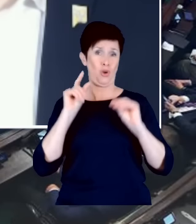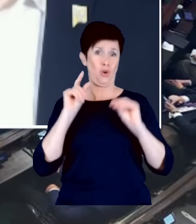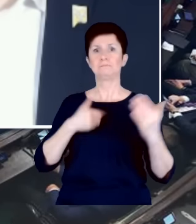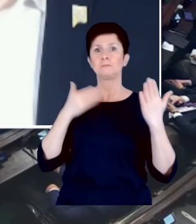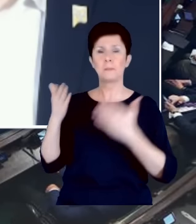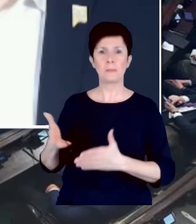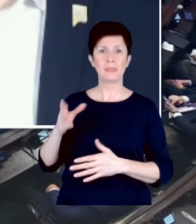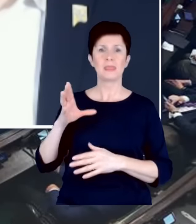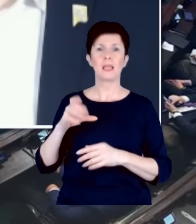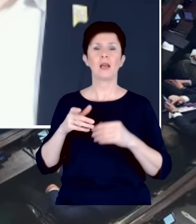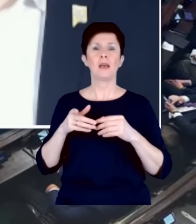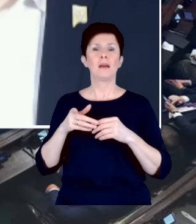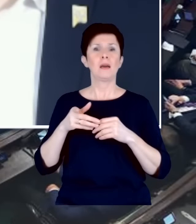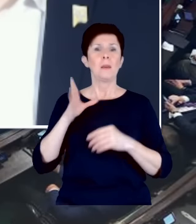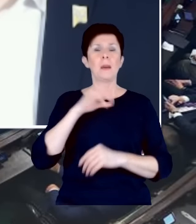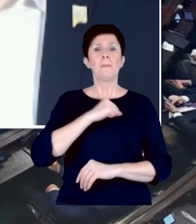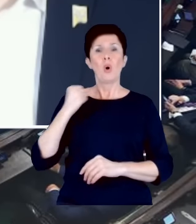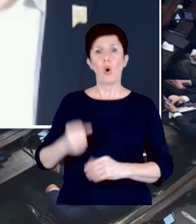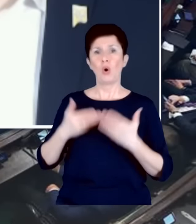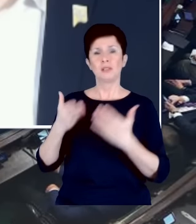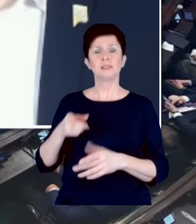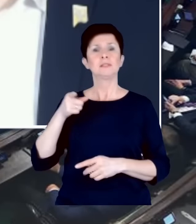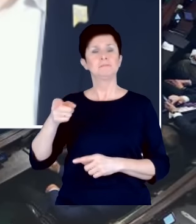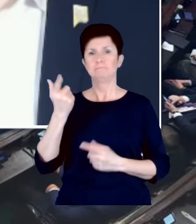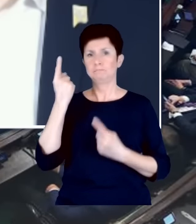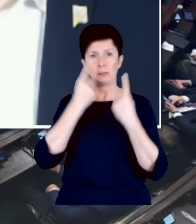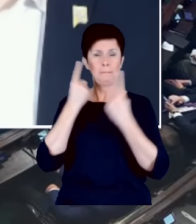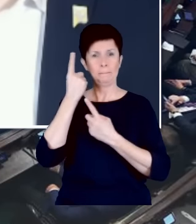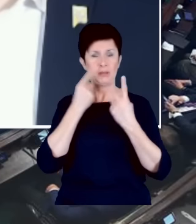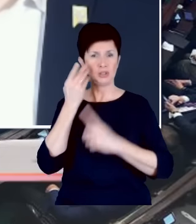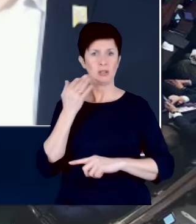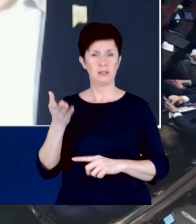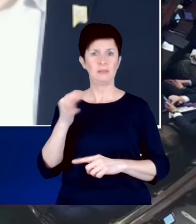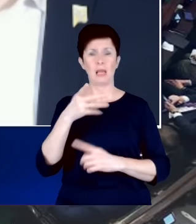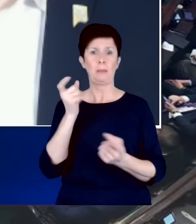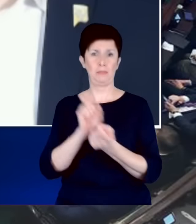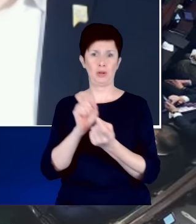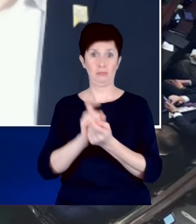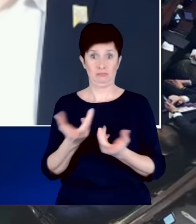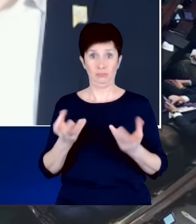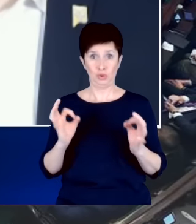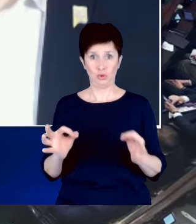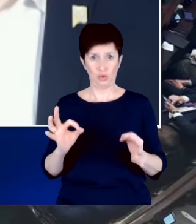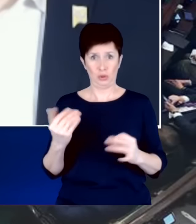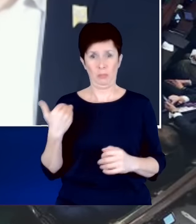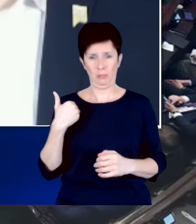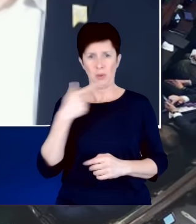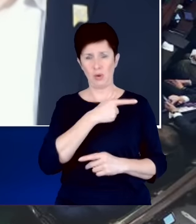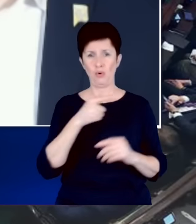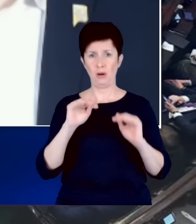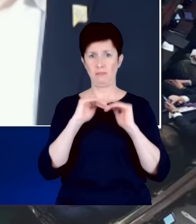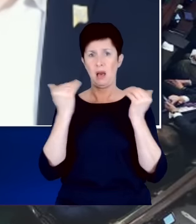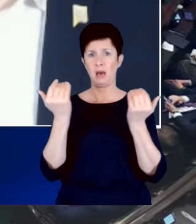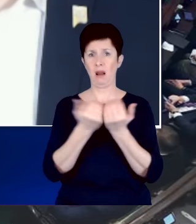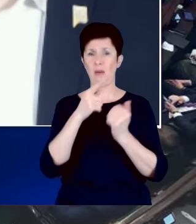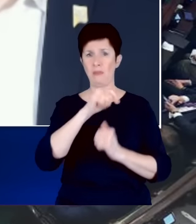pośle, jak pan patrzy z kolei na te protesty, no, które dziś miały miejsce pod Parlamentem Europejskim, ale